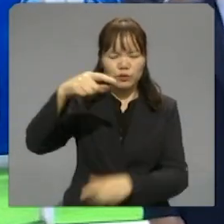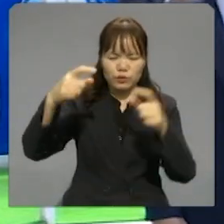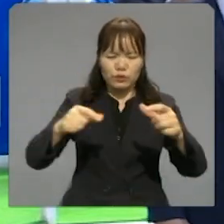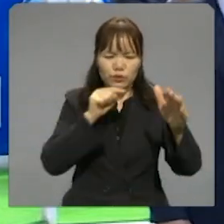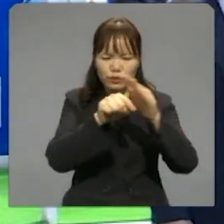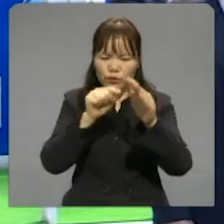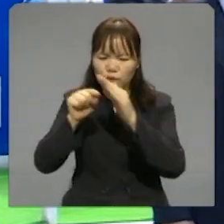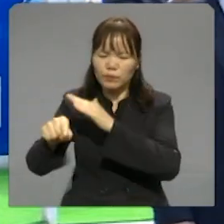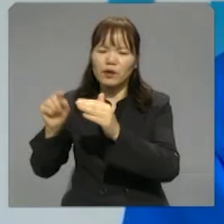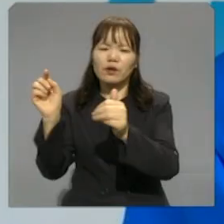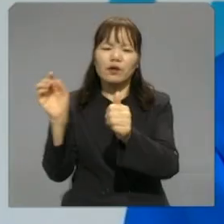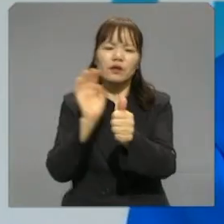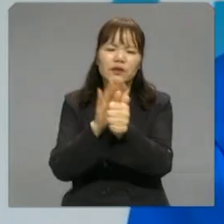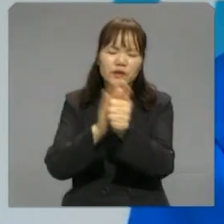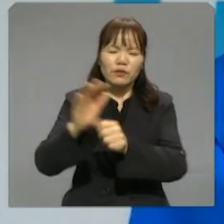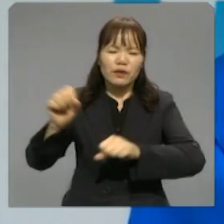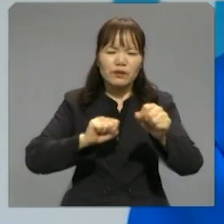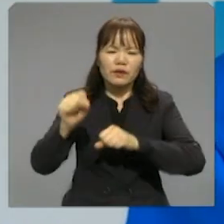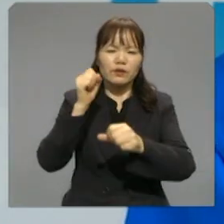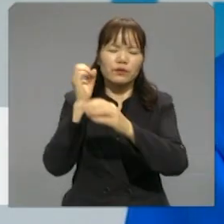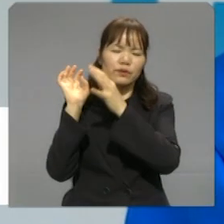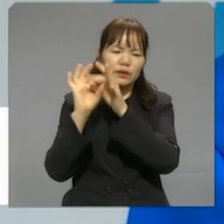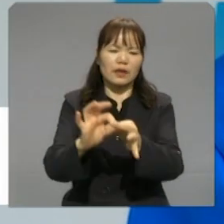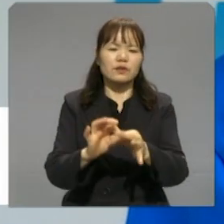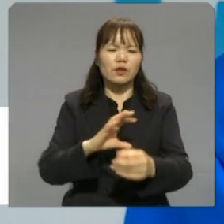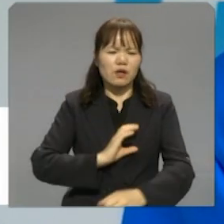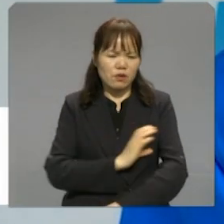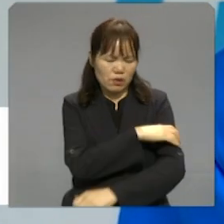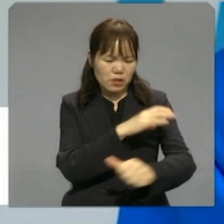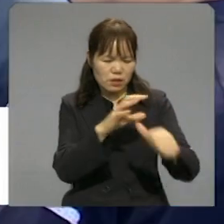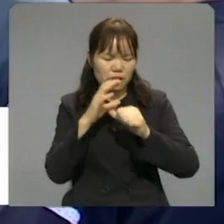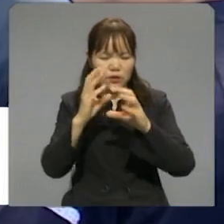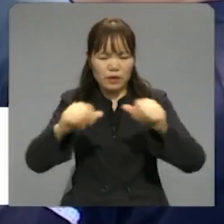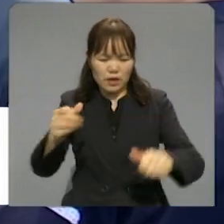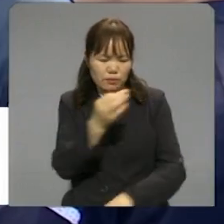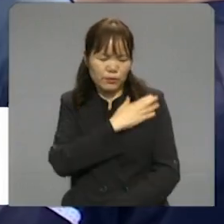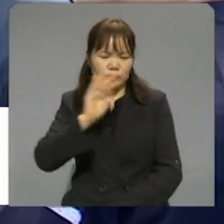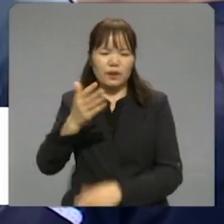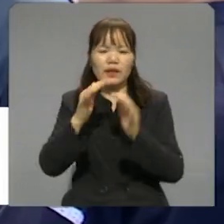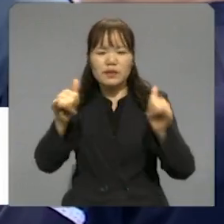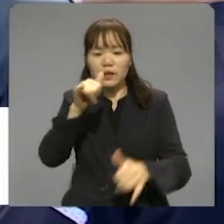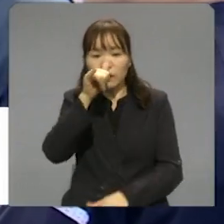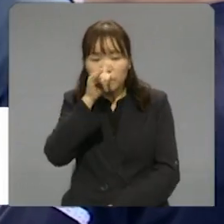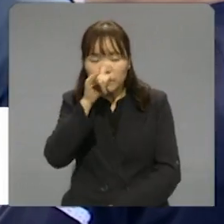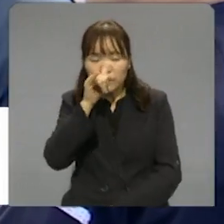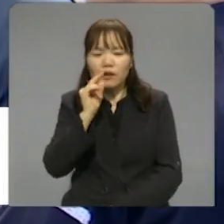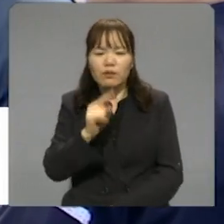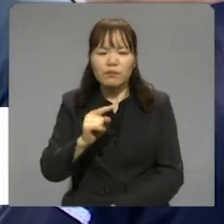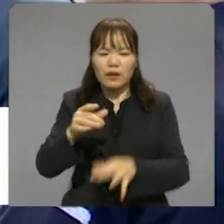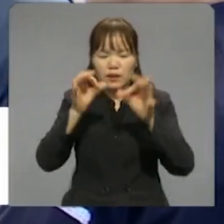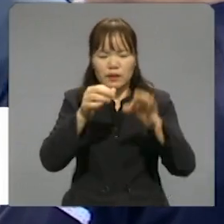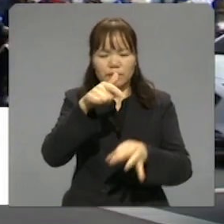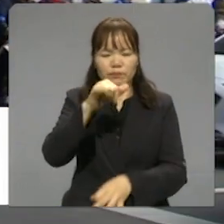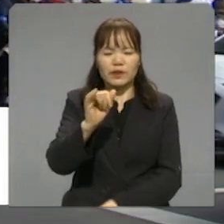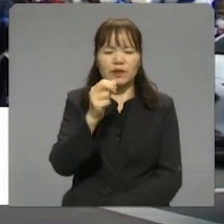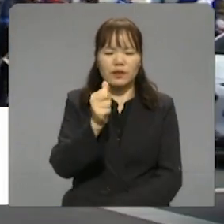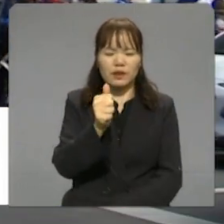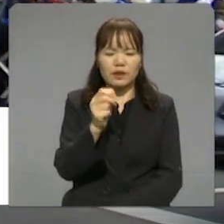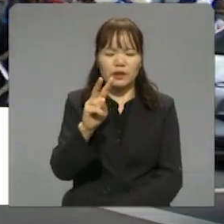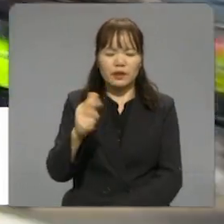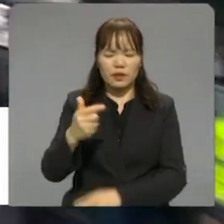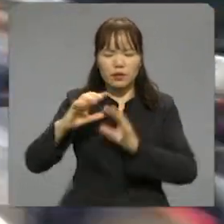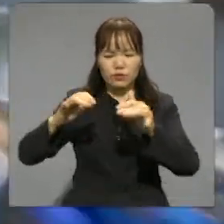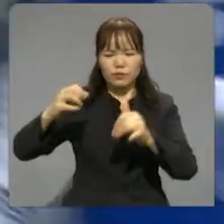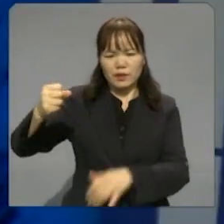지원 유세를 벌였습니다. 권력을 이용해 땅부자가 된 사람도 있지 않느냐며 김기현 국민의힘 울산